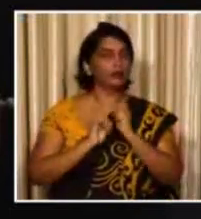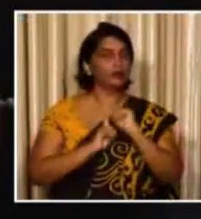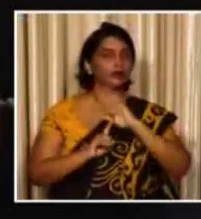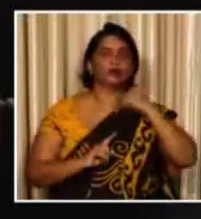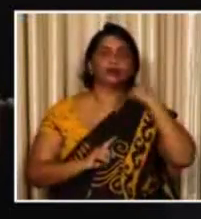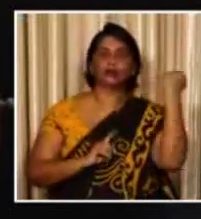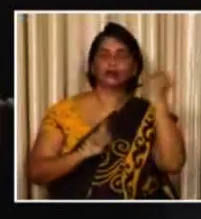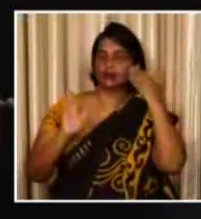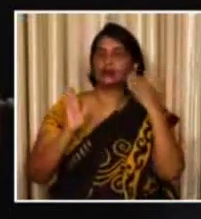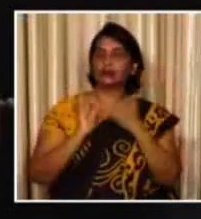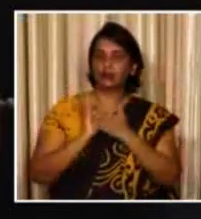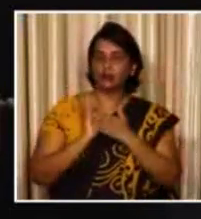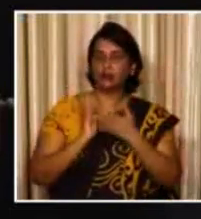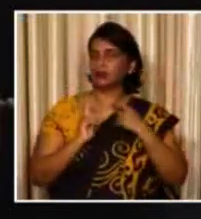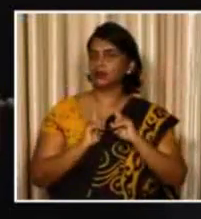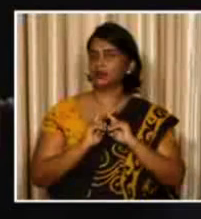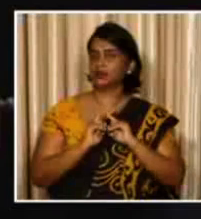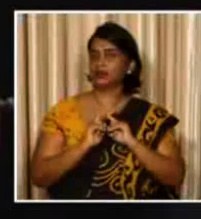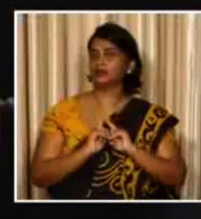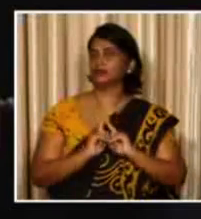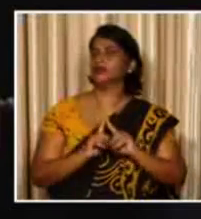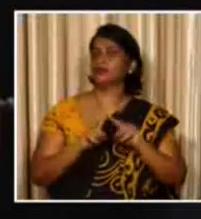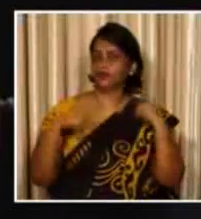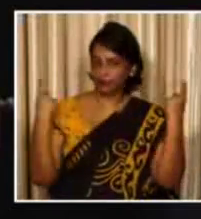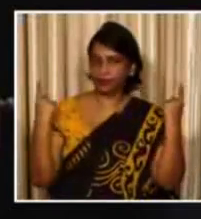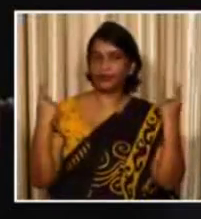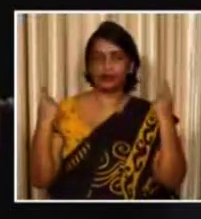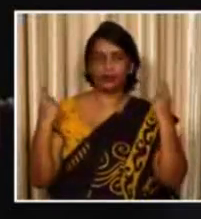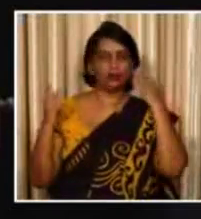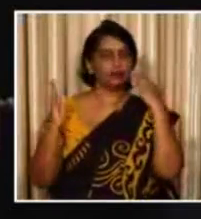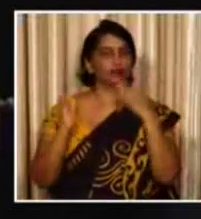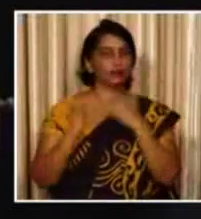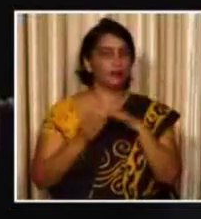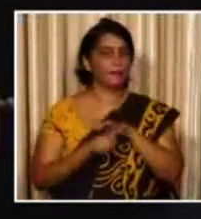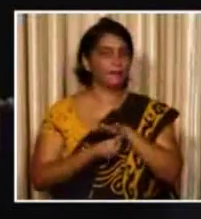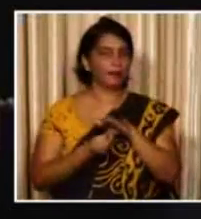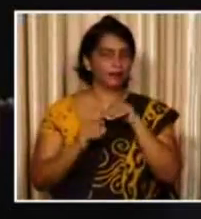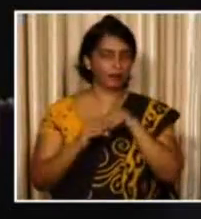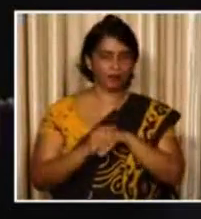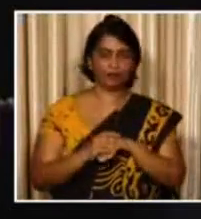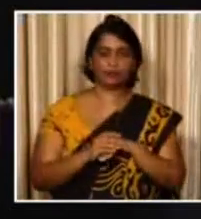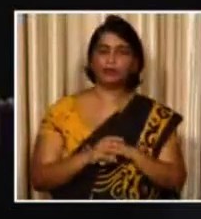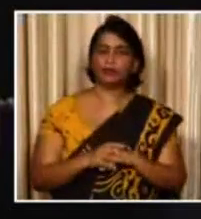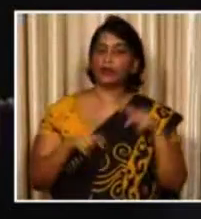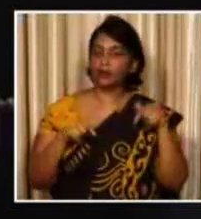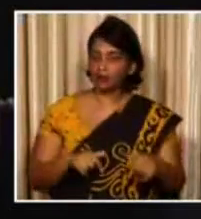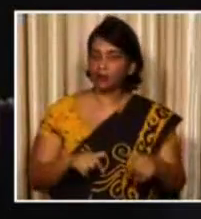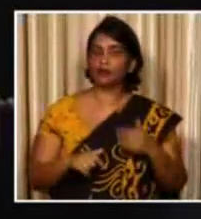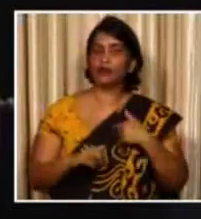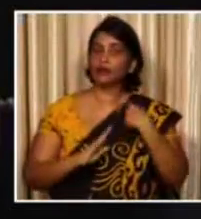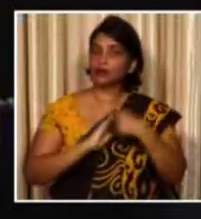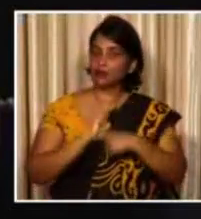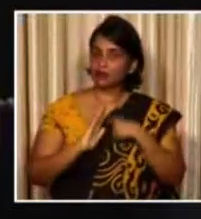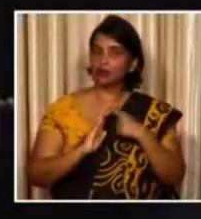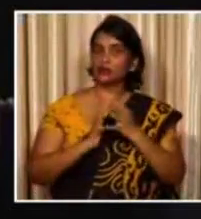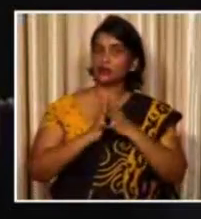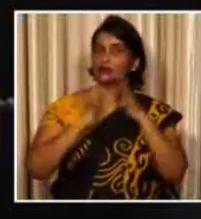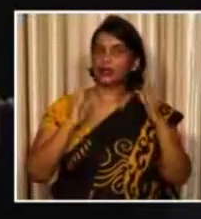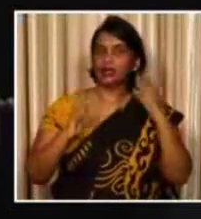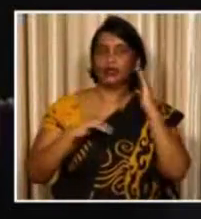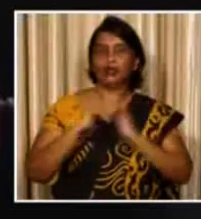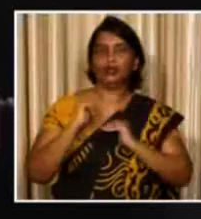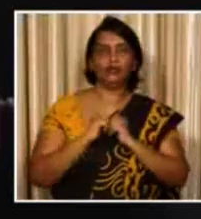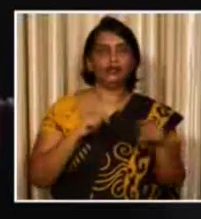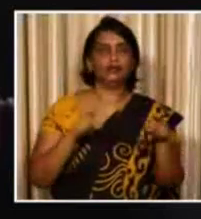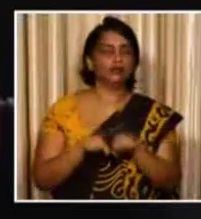ആമന്ത്രണയ കരന്നേ ഈട ഹാത് പസിന്മ വെനസു പരിസരേക സിറ്റായി. അത അപേ മൗറട ബരപതല വിധിയട